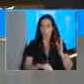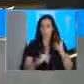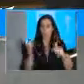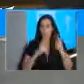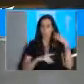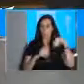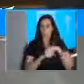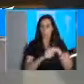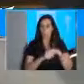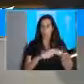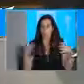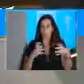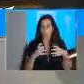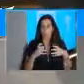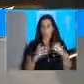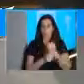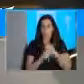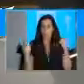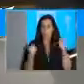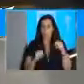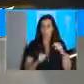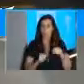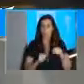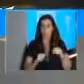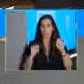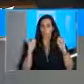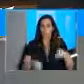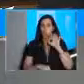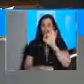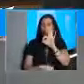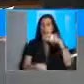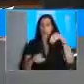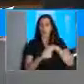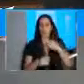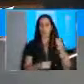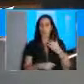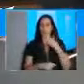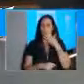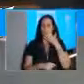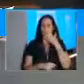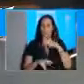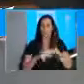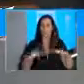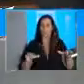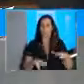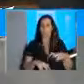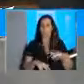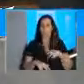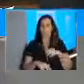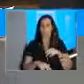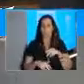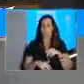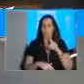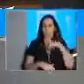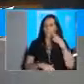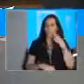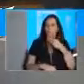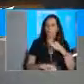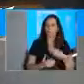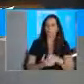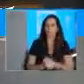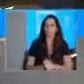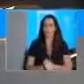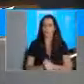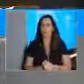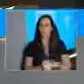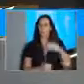שקורה בתוך המגזר החילוני, זה השתלטות שלכם על התכנים, במצב כזה, איזה דיבורים אלה, כאשר בית